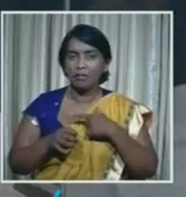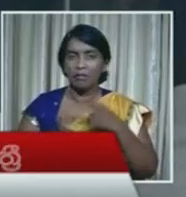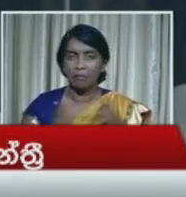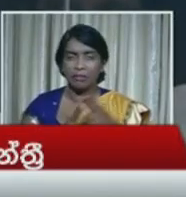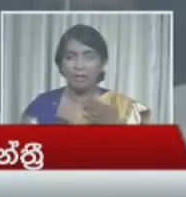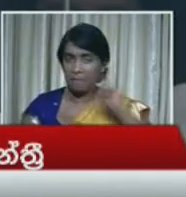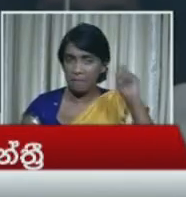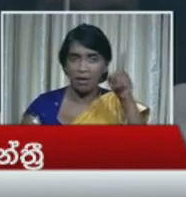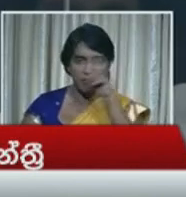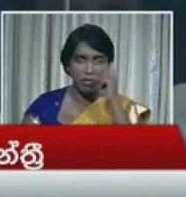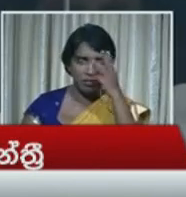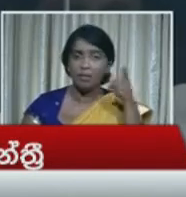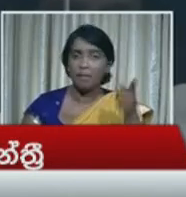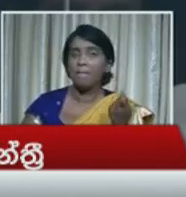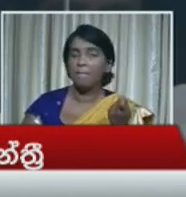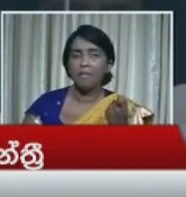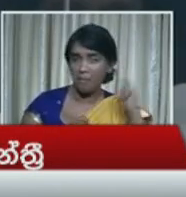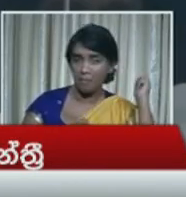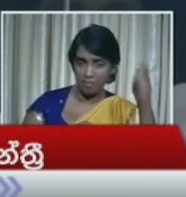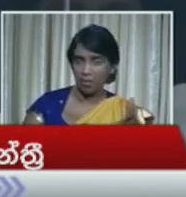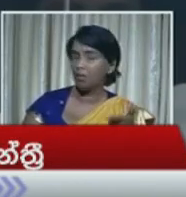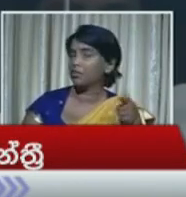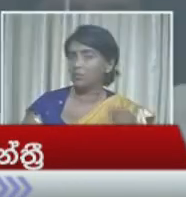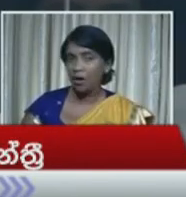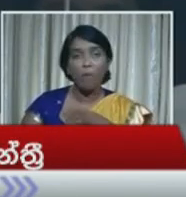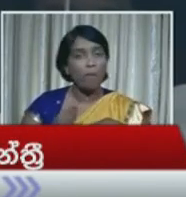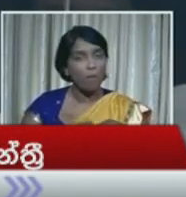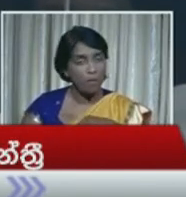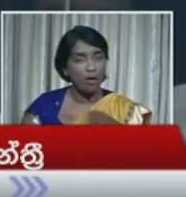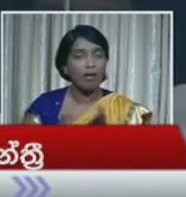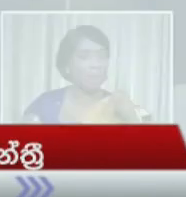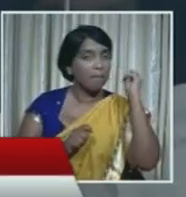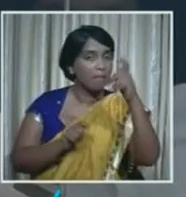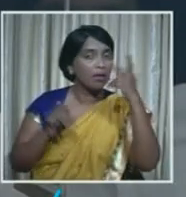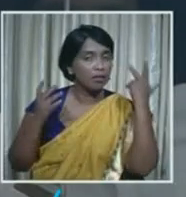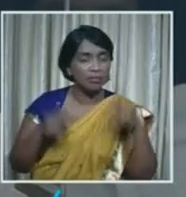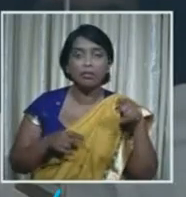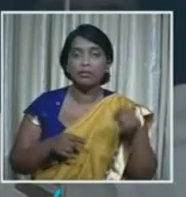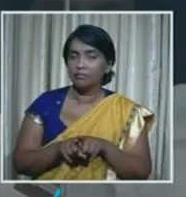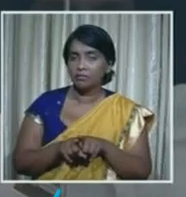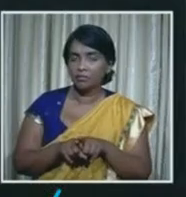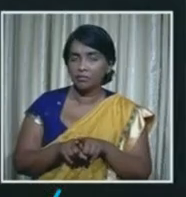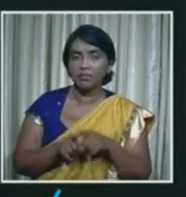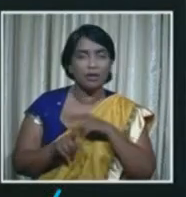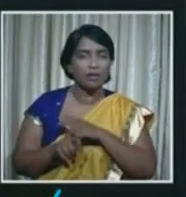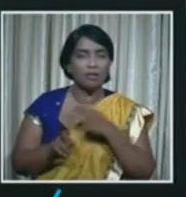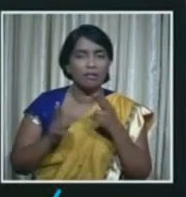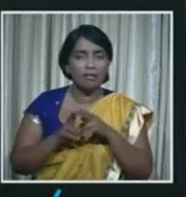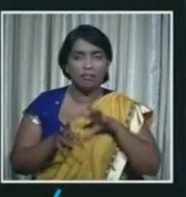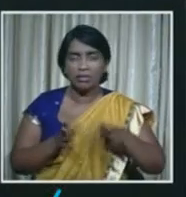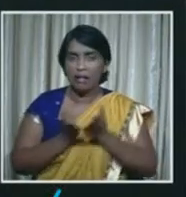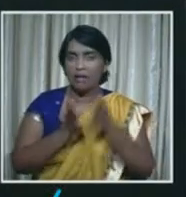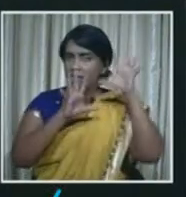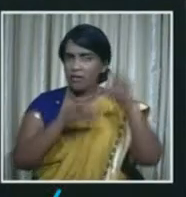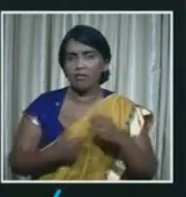මාස 3-4ක් වෙනවා. ඒ සල්ලි ඩොලර් වලින් ගෙව්වේ. දැන් මේ පොහොර නැවට සල්ලි ගෙවලා ඒක පොහොර එන්න ඕනි. අසූසි නැවක් අපි ගත්තේ නැහැ.